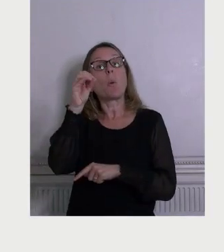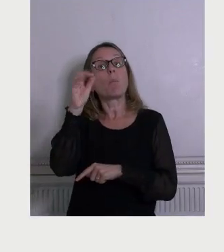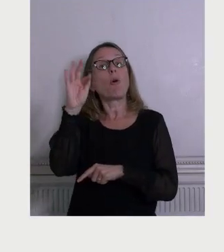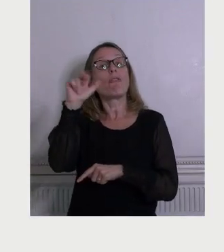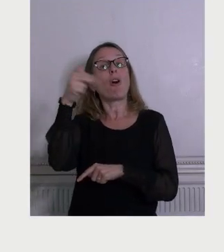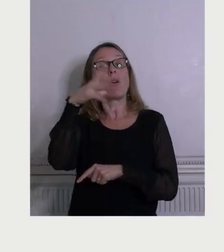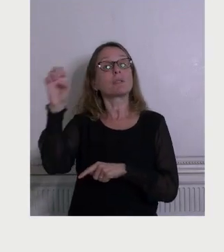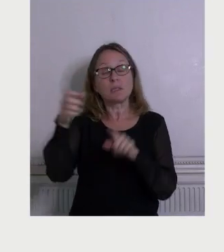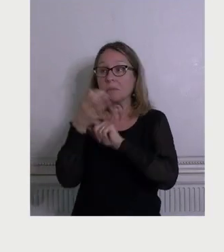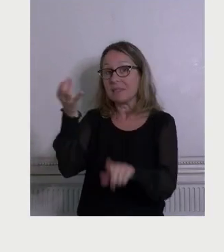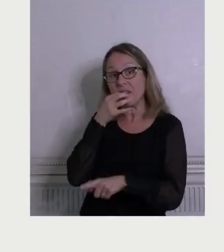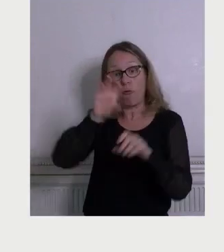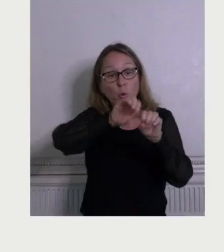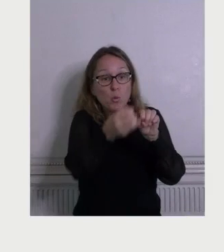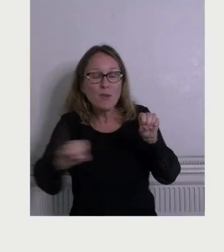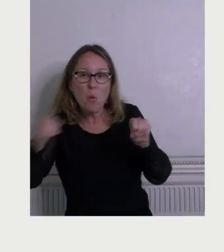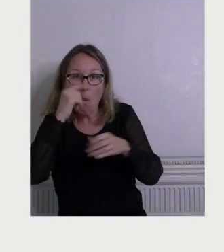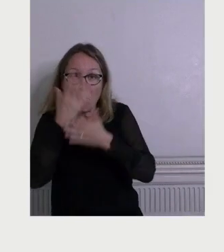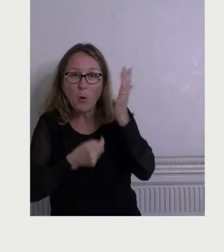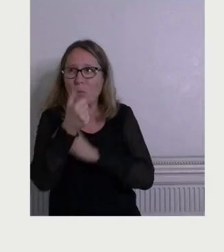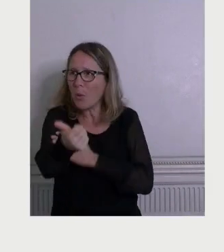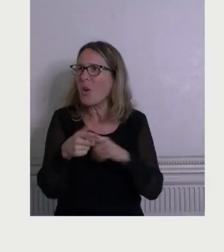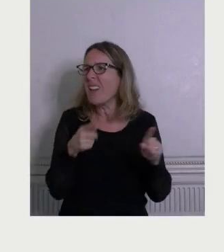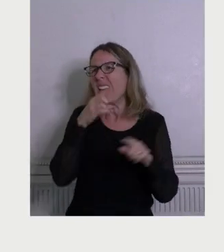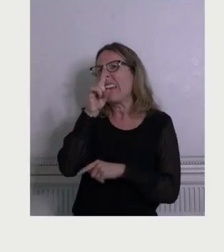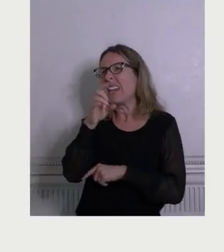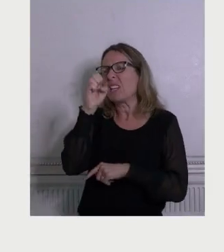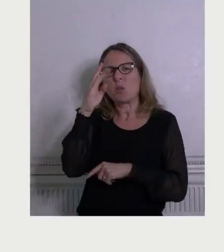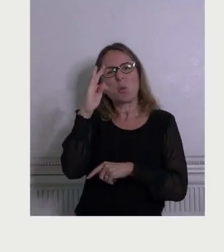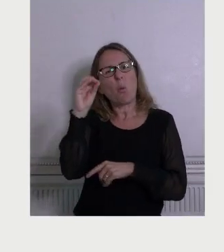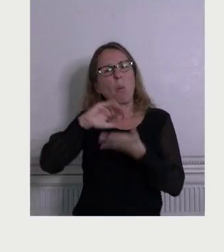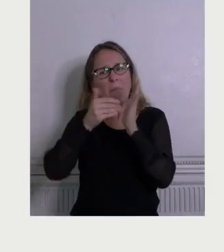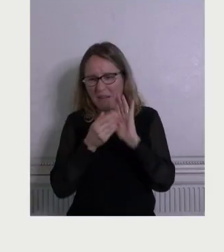Justement, il faut lutter absolument contre la pollution numérique, le nombre de mails,